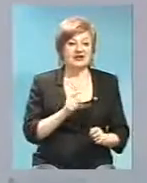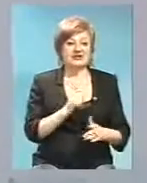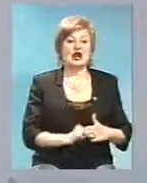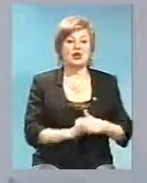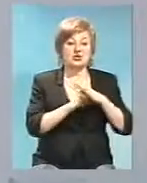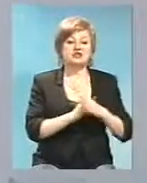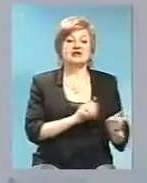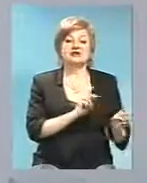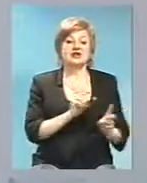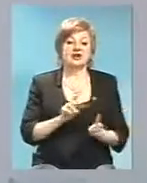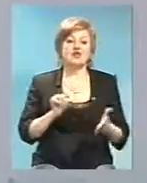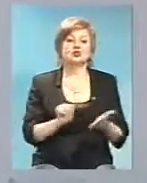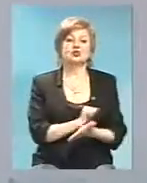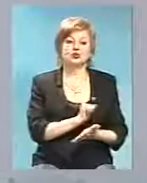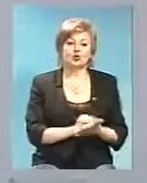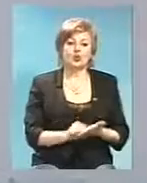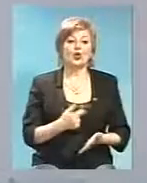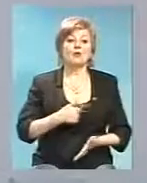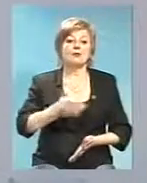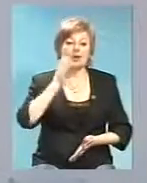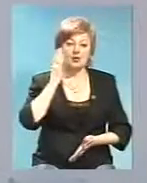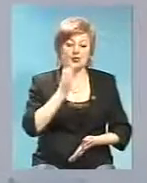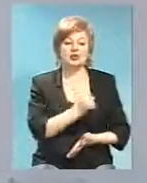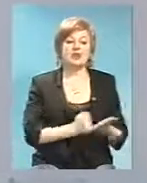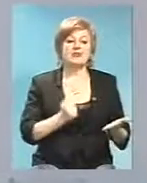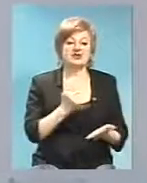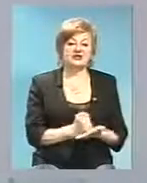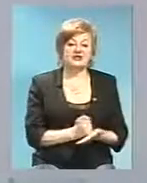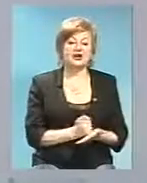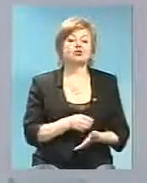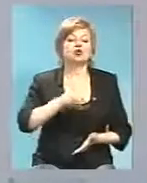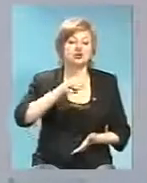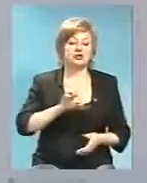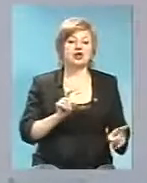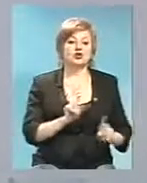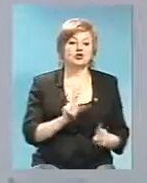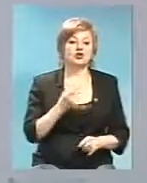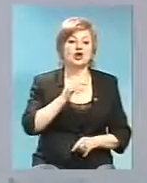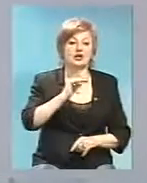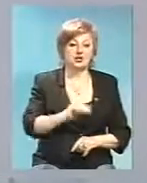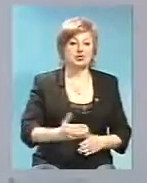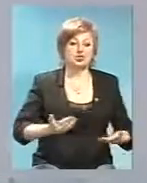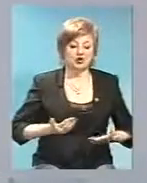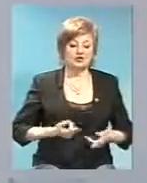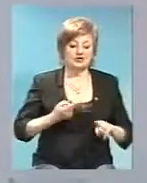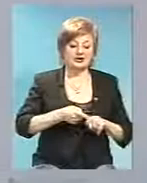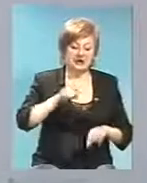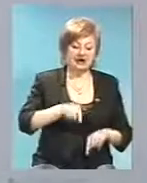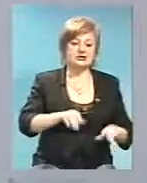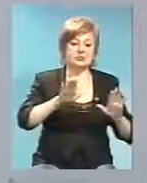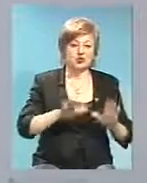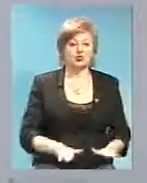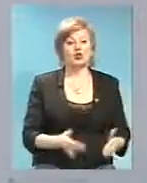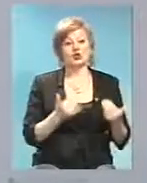підставі якого документу ми будемо підтверджувати те, що дитина проживає на цій території. На